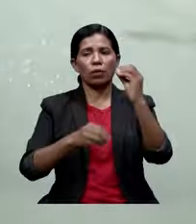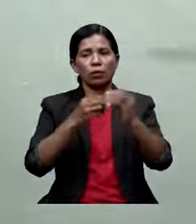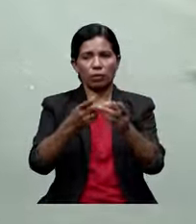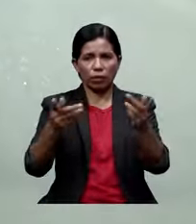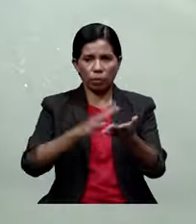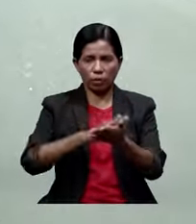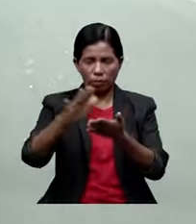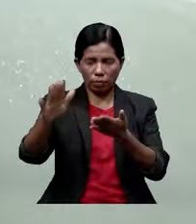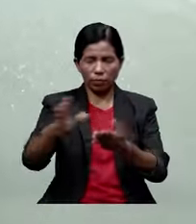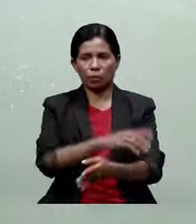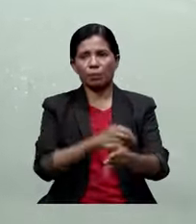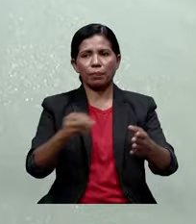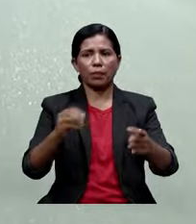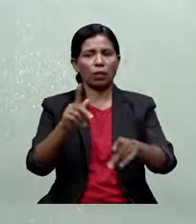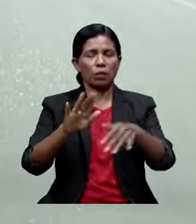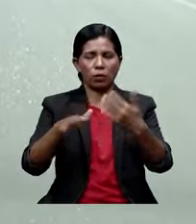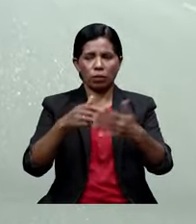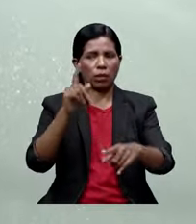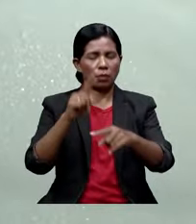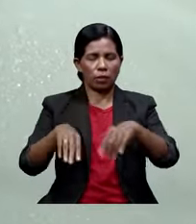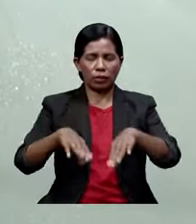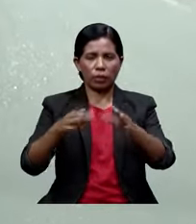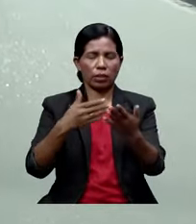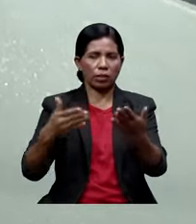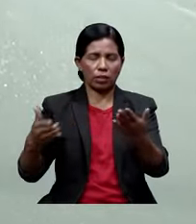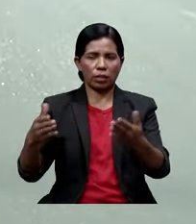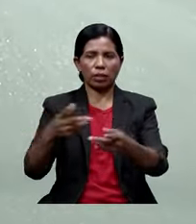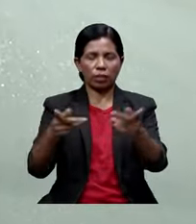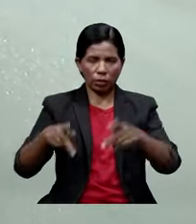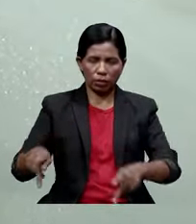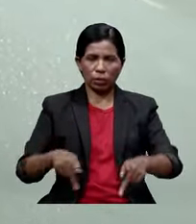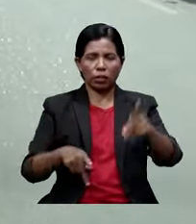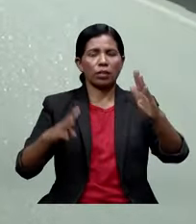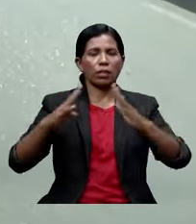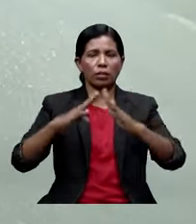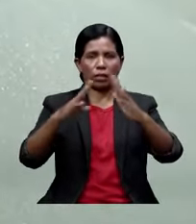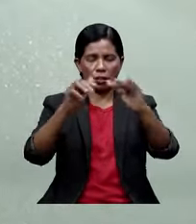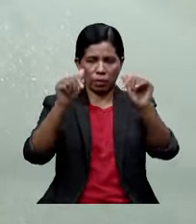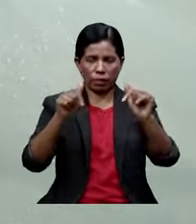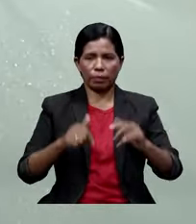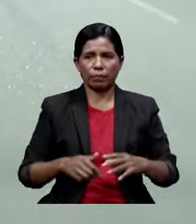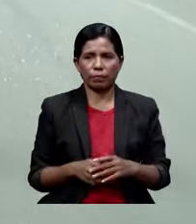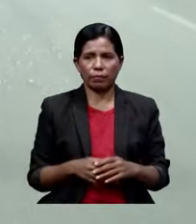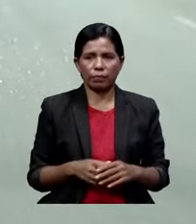orden publiku no bandu si dadaun hotu atu labele fa ansasan i espasu publiku ia sida di laran. Abraham Ambral, ZMM.